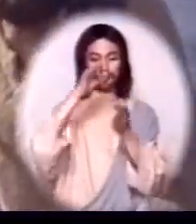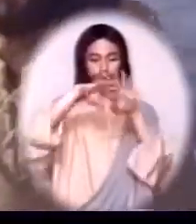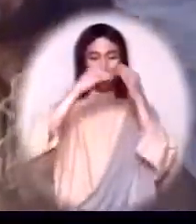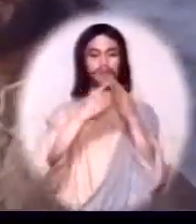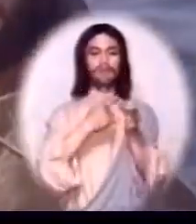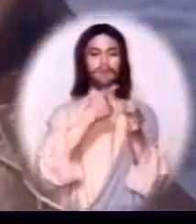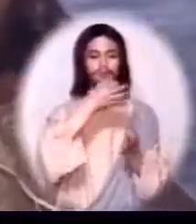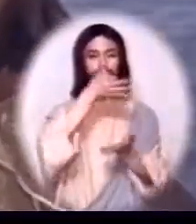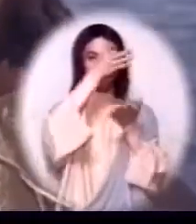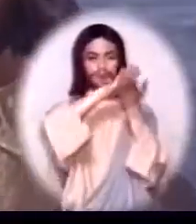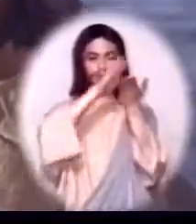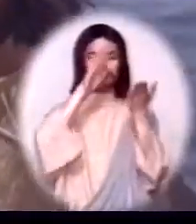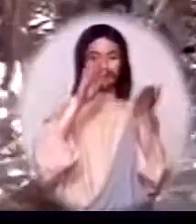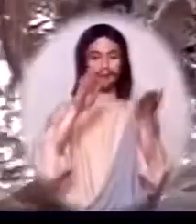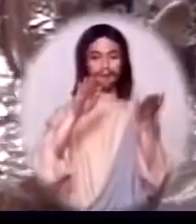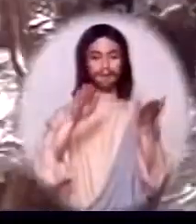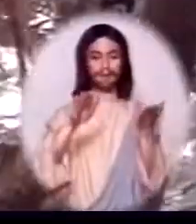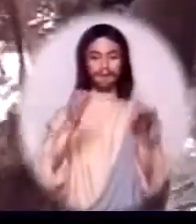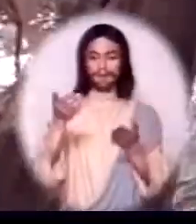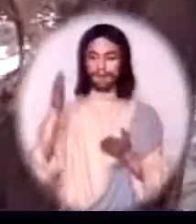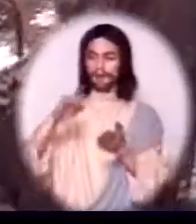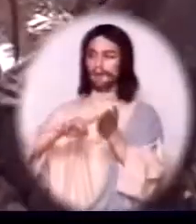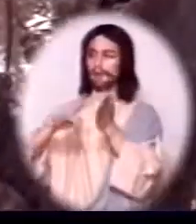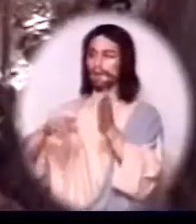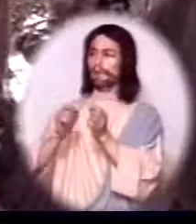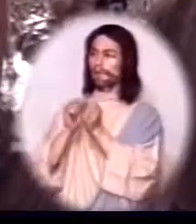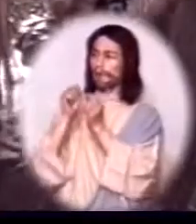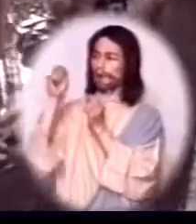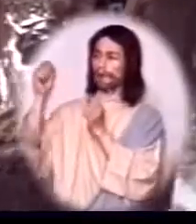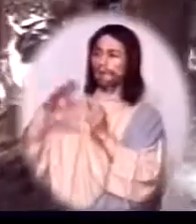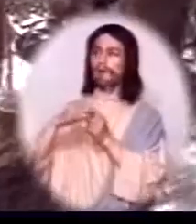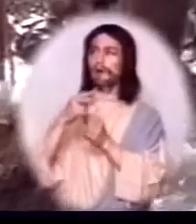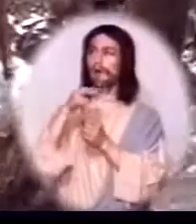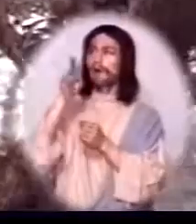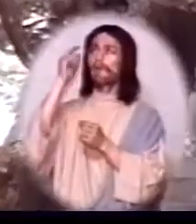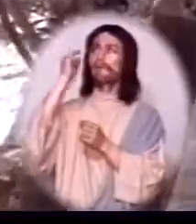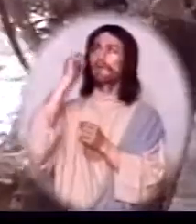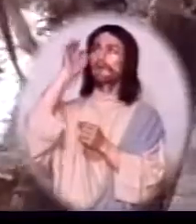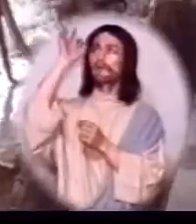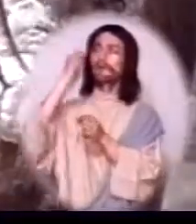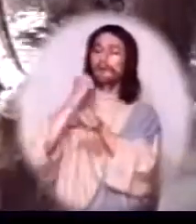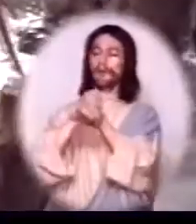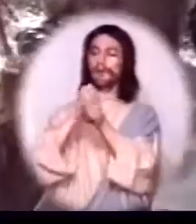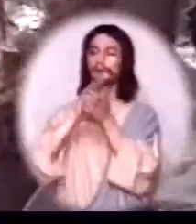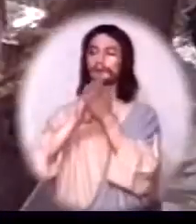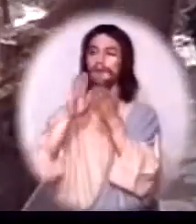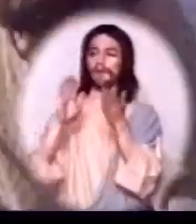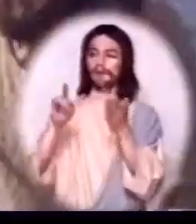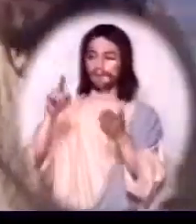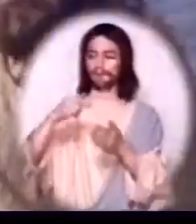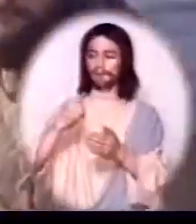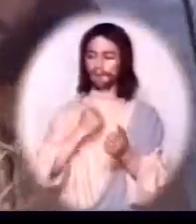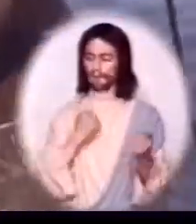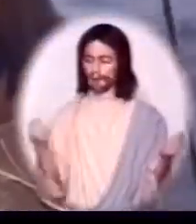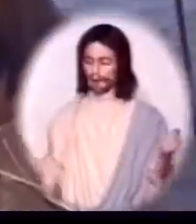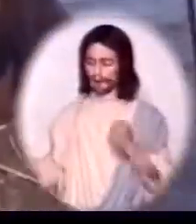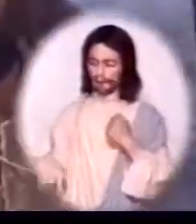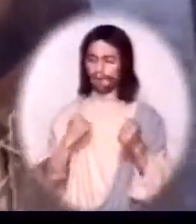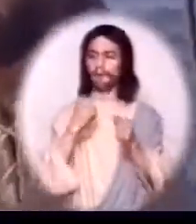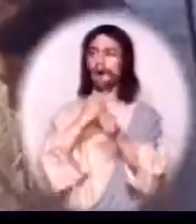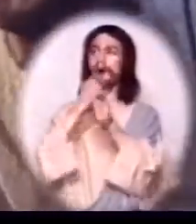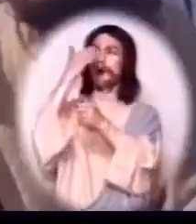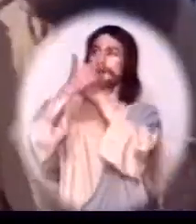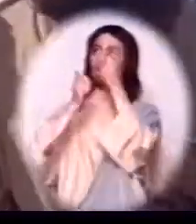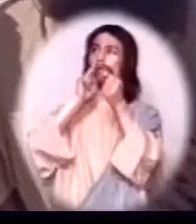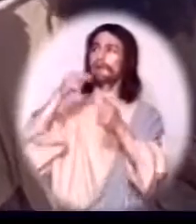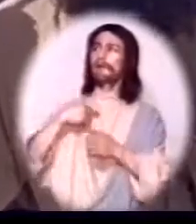소득 전부에서 십일조를 드립니다. 그러나 세리는 멀리 떨어져서 감히 눈을 들어 하늘을 보지도 못했느니라. 그의 가슴을 치며